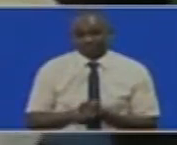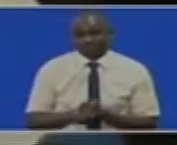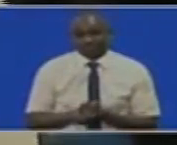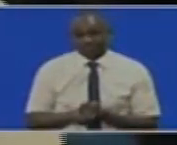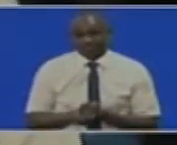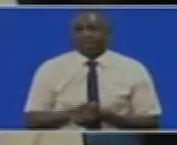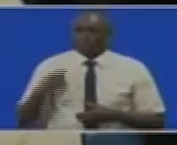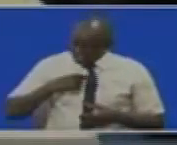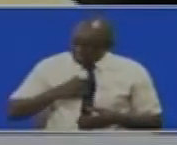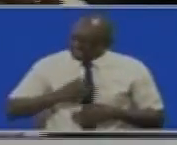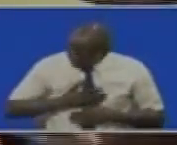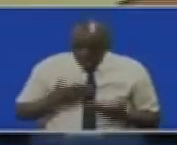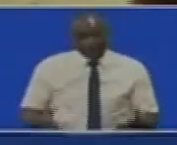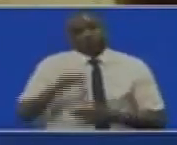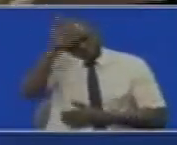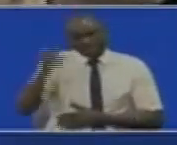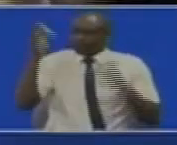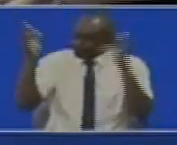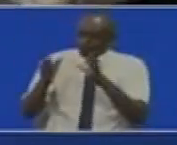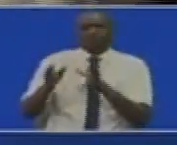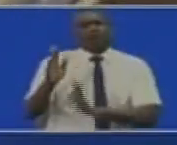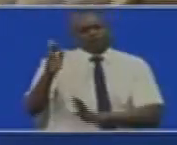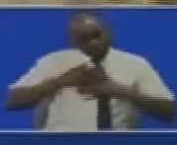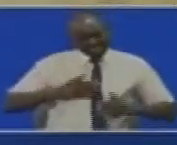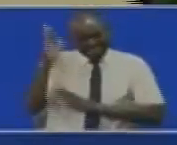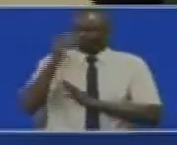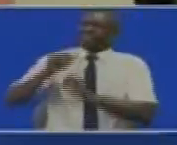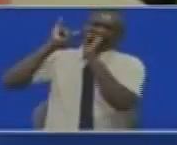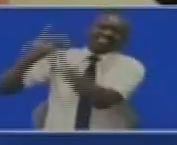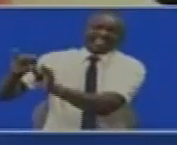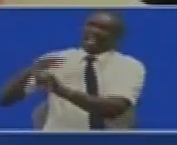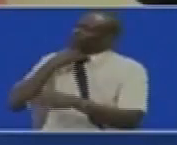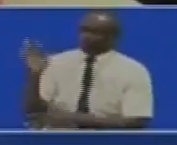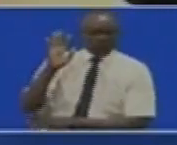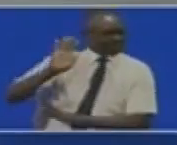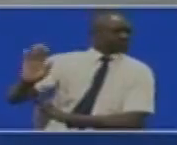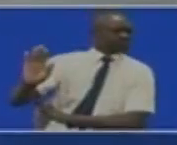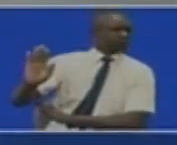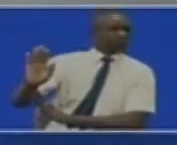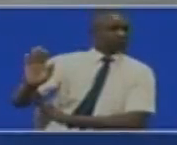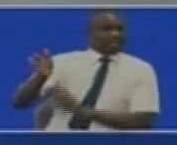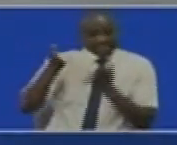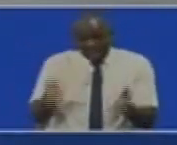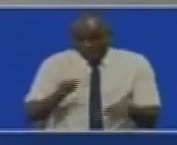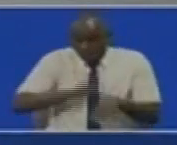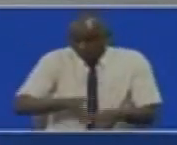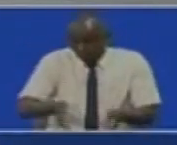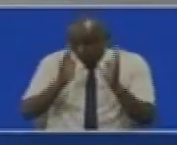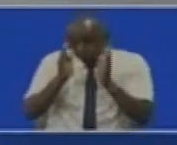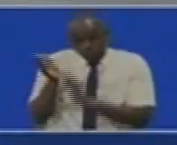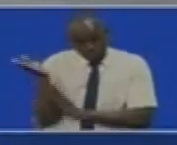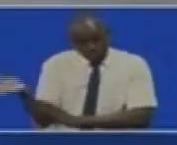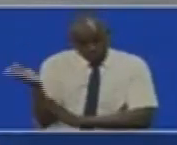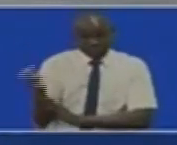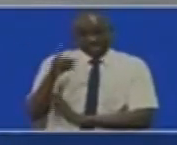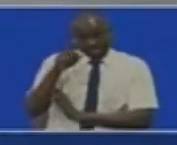Kwa heshima Jubilee, wekeni walinzi wenu kwenu, si wataki kamwe. Katika barabara ya Jamhuri, eneo